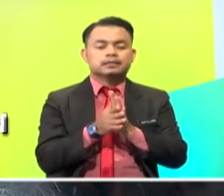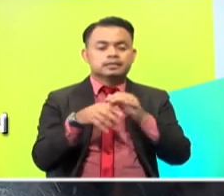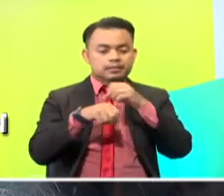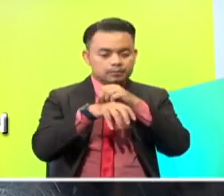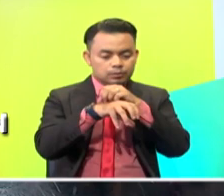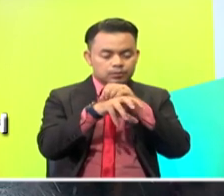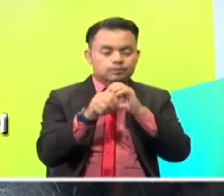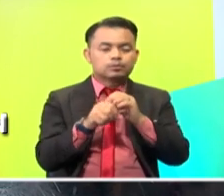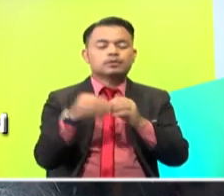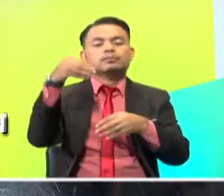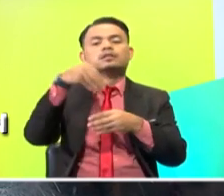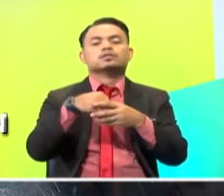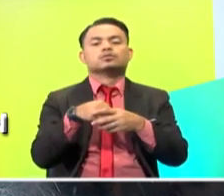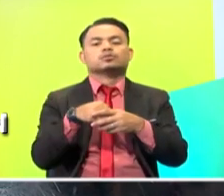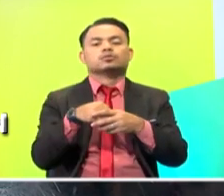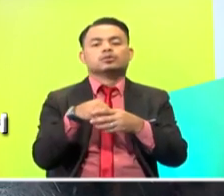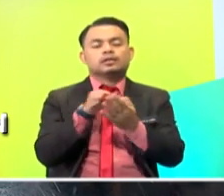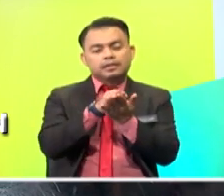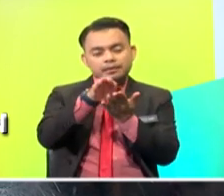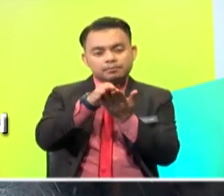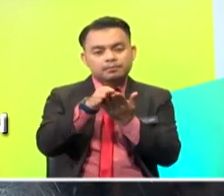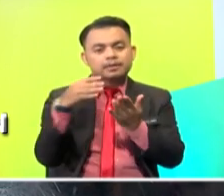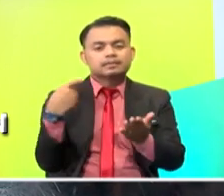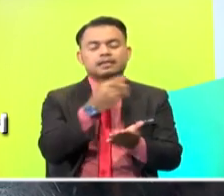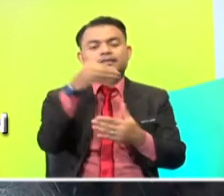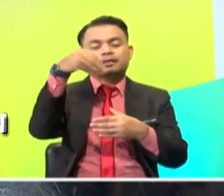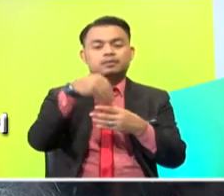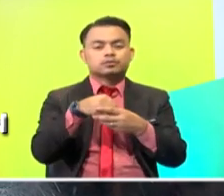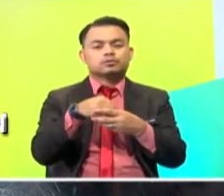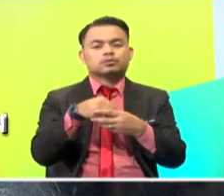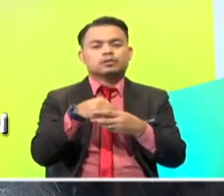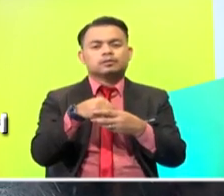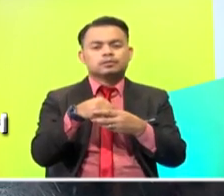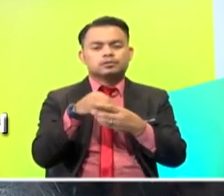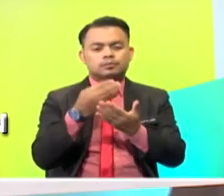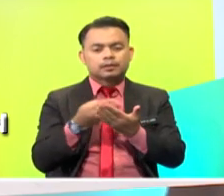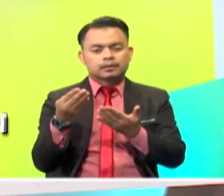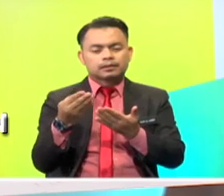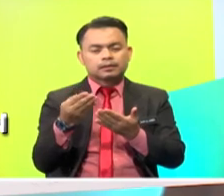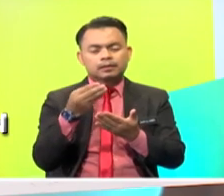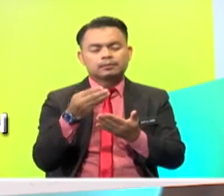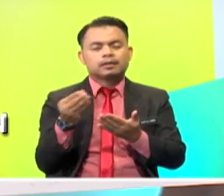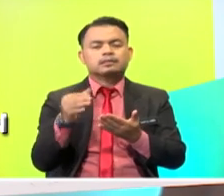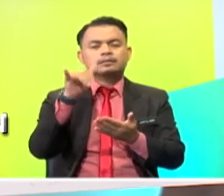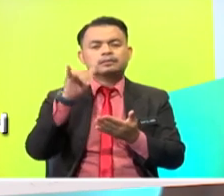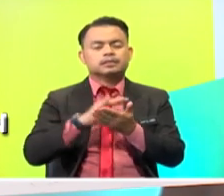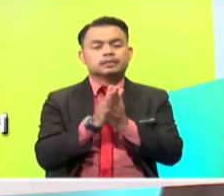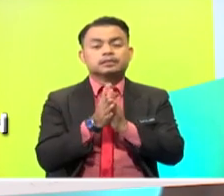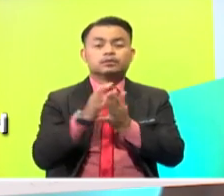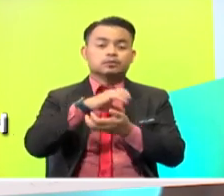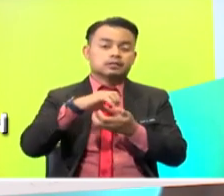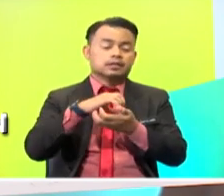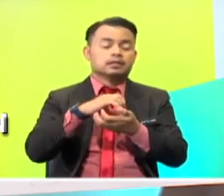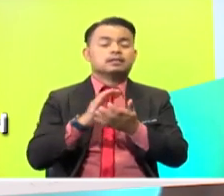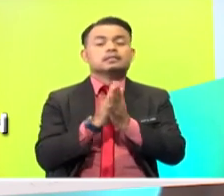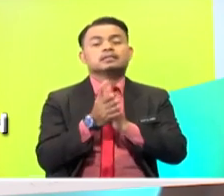semut semut dipasangkan menggigit sudah pencemaran disitu jadi kita perlu guna bekas kedap